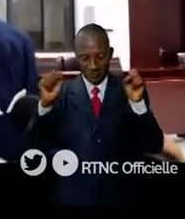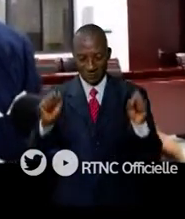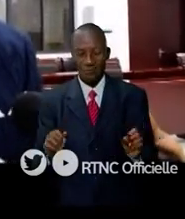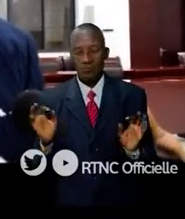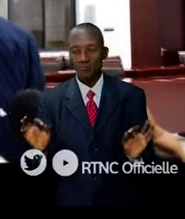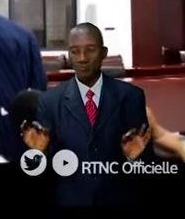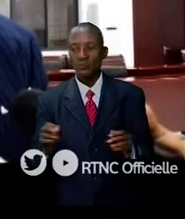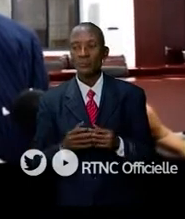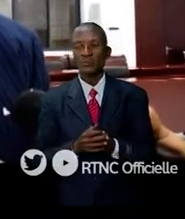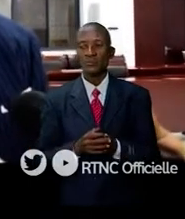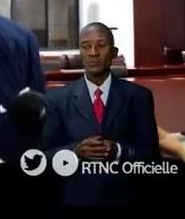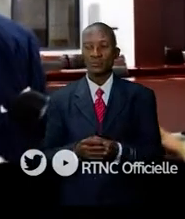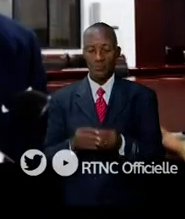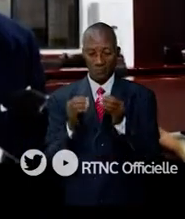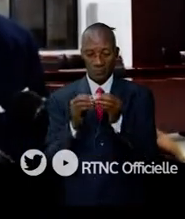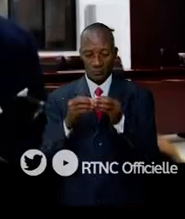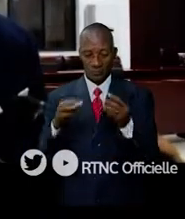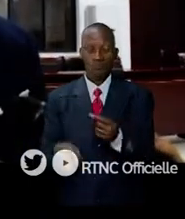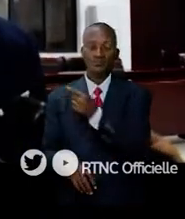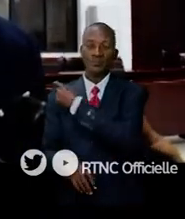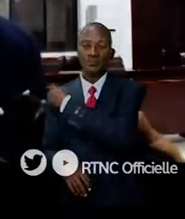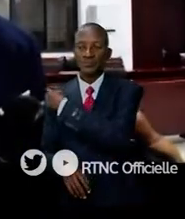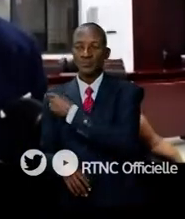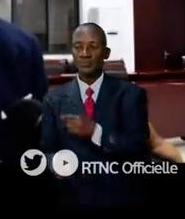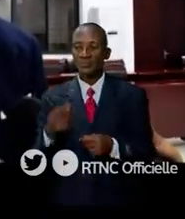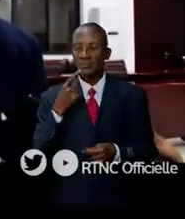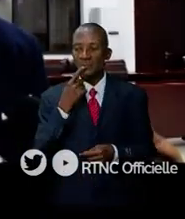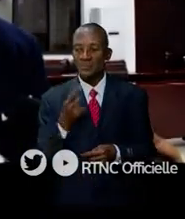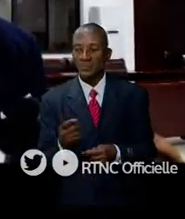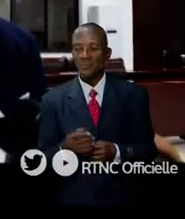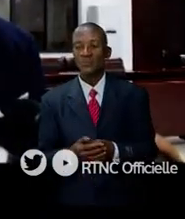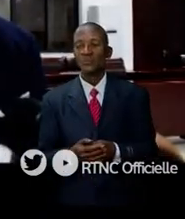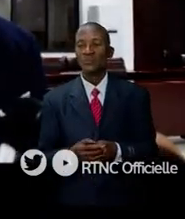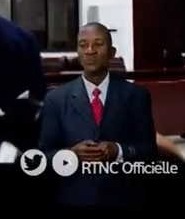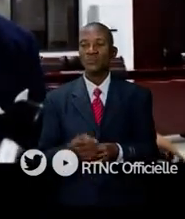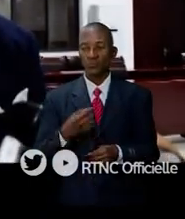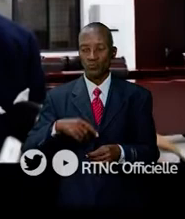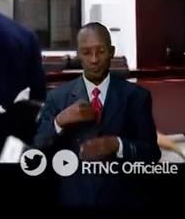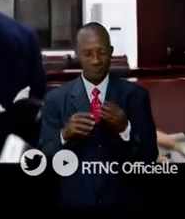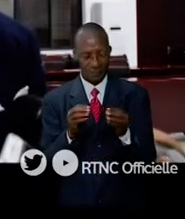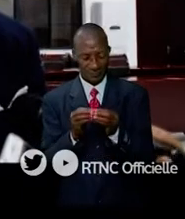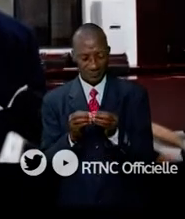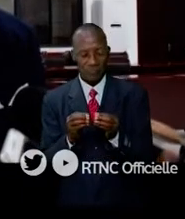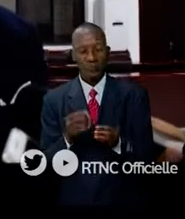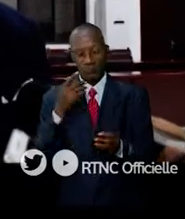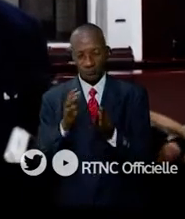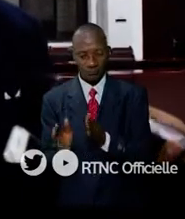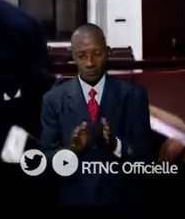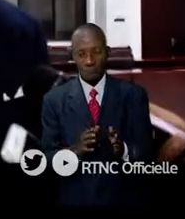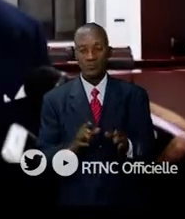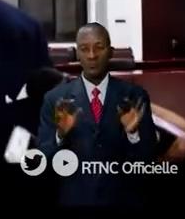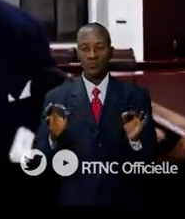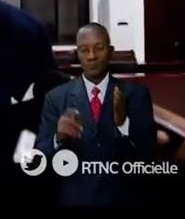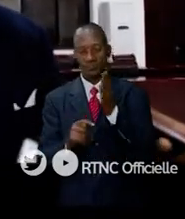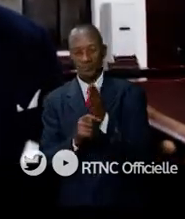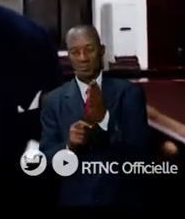de faisabilité doit nous mener vers un document stratégique qui sera d'une certaine façon le cahier des